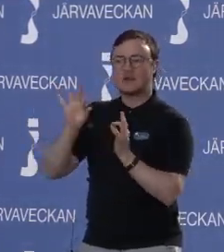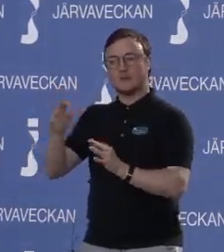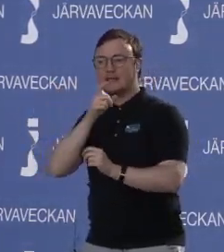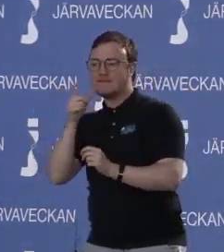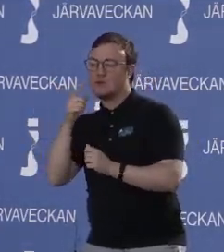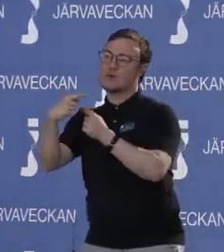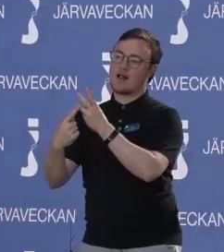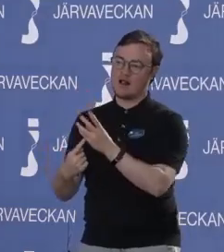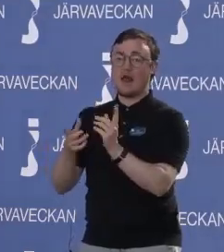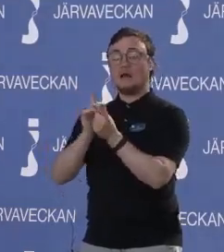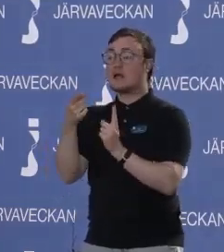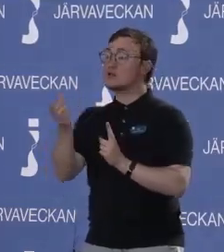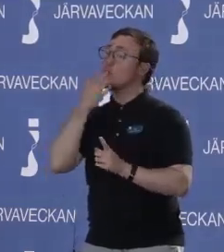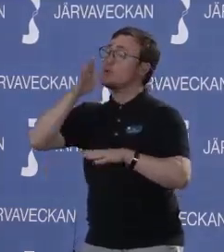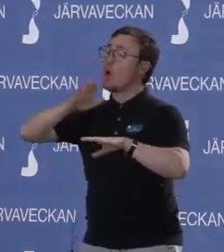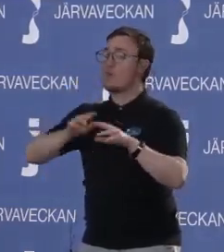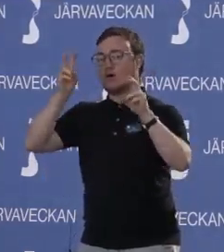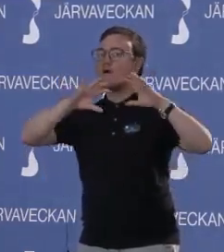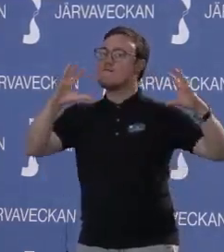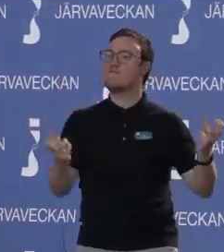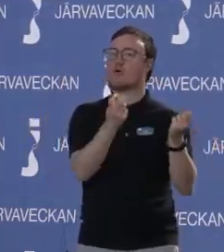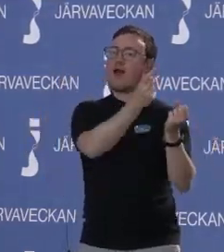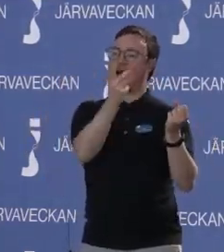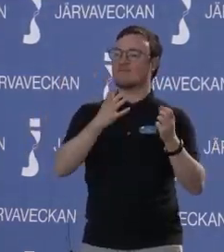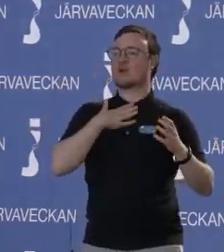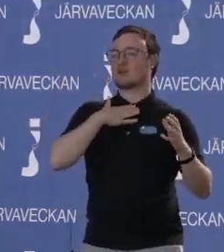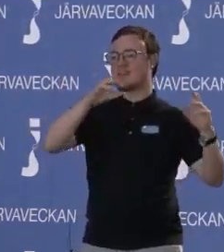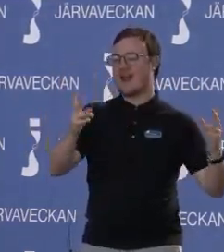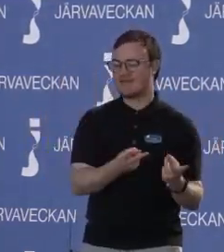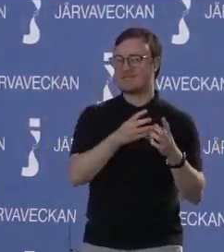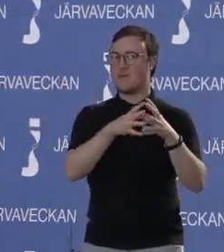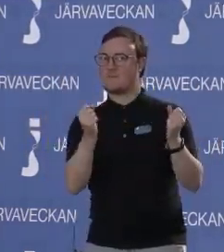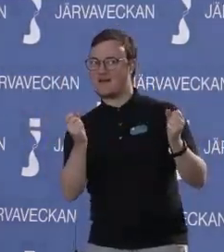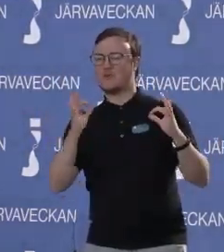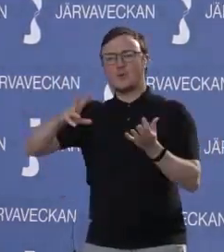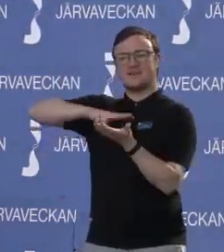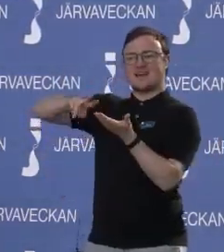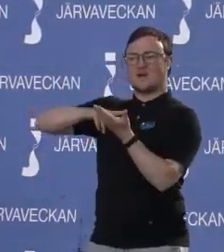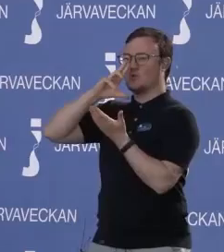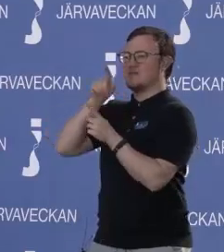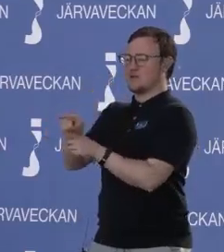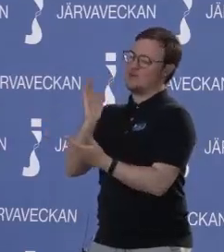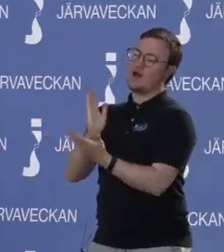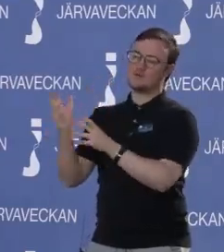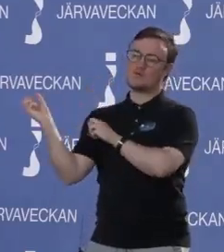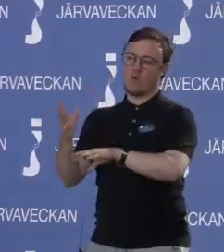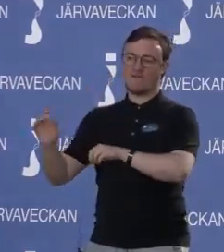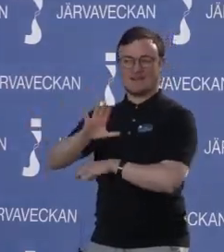upp röster och sådär ändå, men jag tror att det liksom hur redaktionerna ser ut spelar roll.